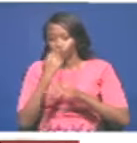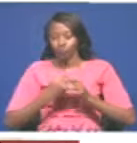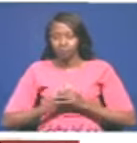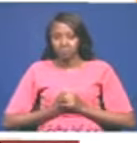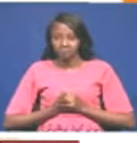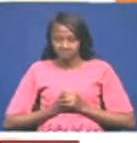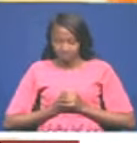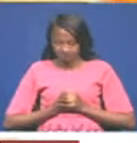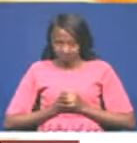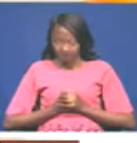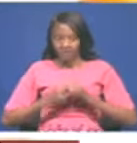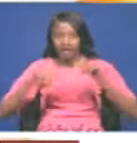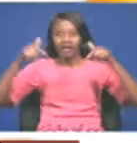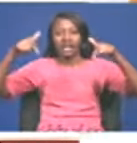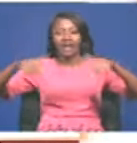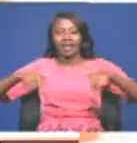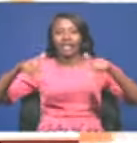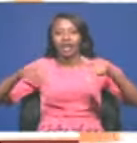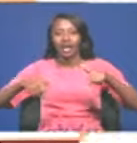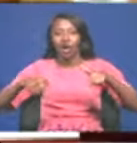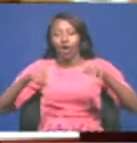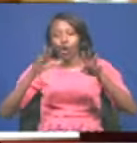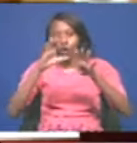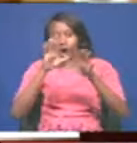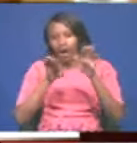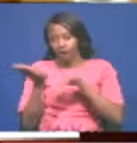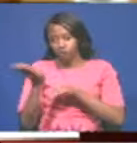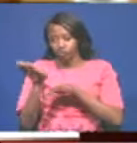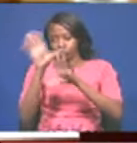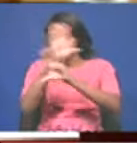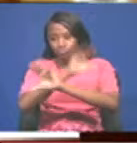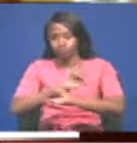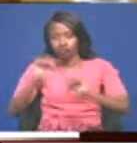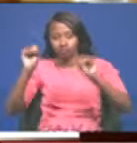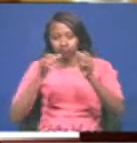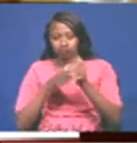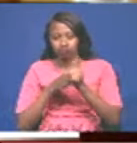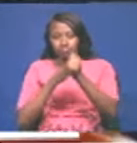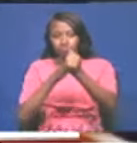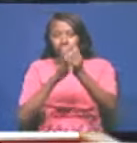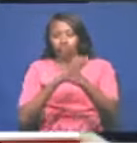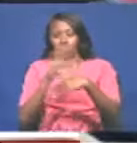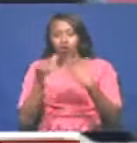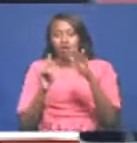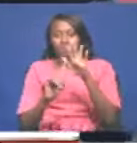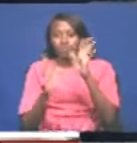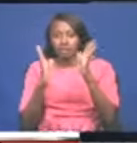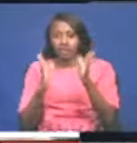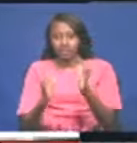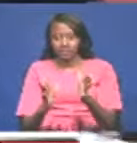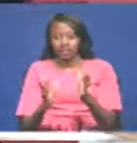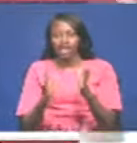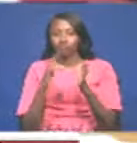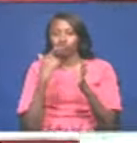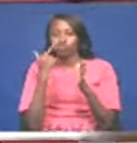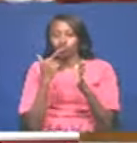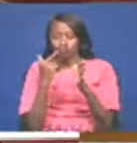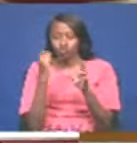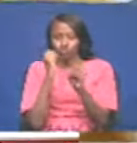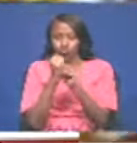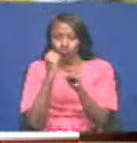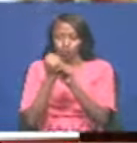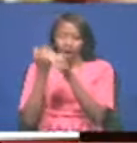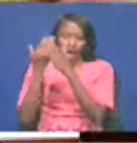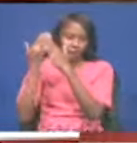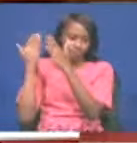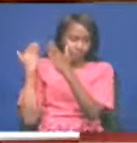Hii leo asubuhi Rais William Ruto aliongoza mkutano wa baraza lake la kwanza la mawaziri ambao walihudumu katika utawala wa awamu